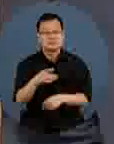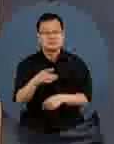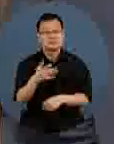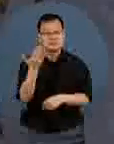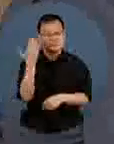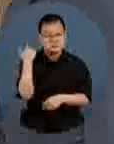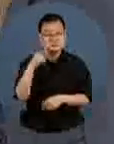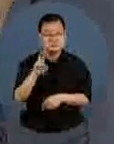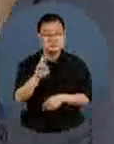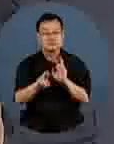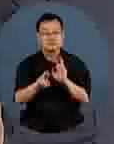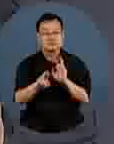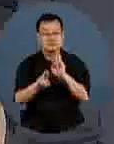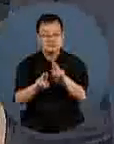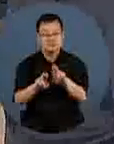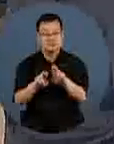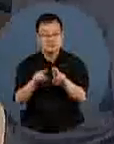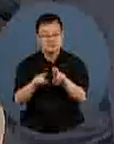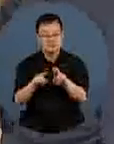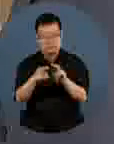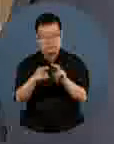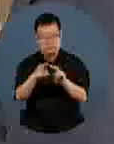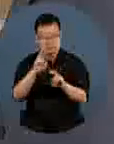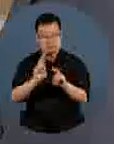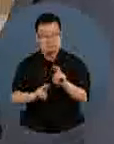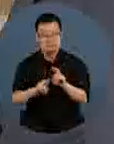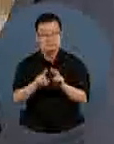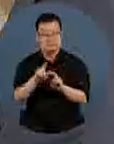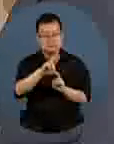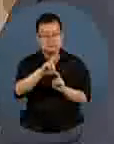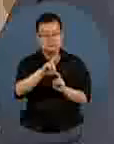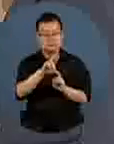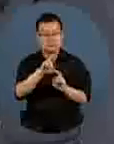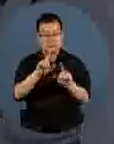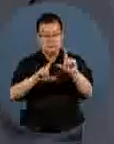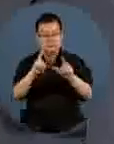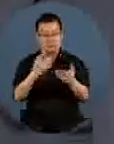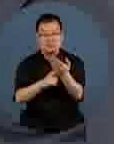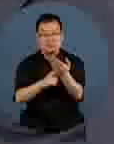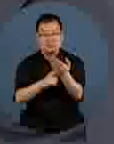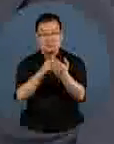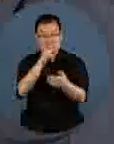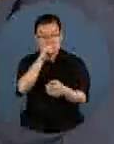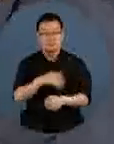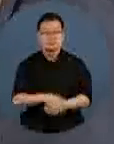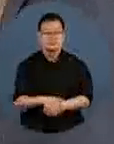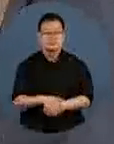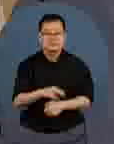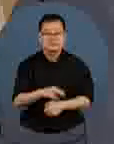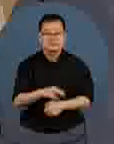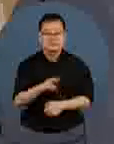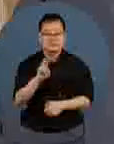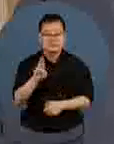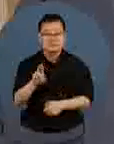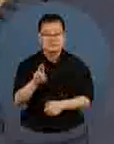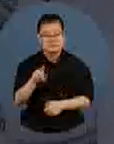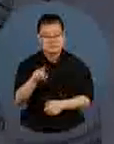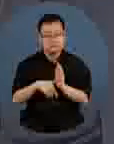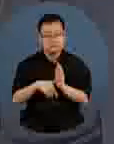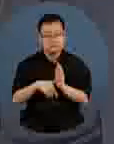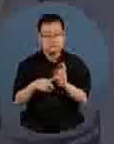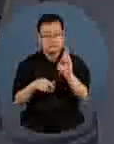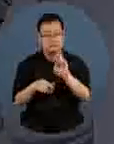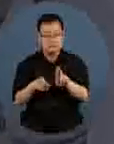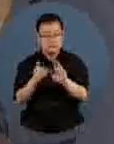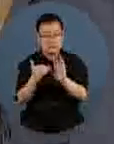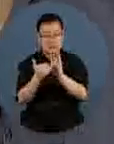된다. 이렇게 했어요. 자, 이 점이 좋고 뭐 이런 식으로 많이 두죠. 그리고 날일자거든요. 그때는 이 막는